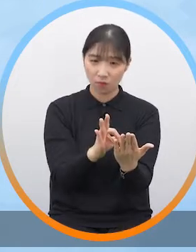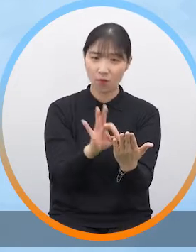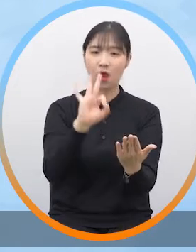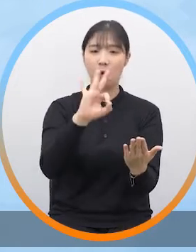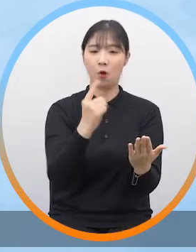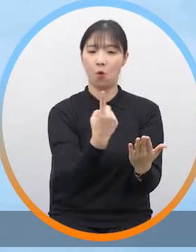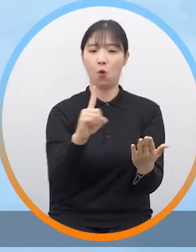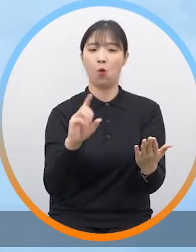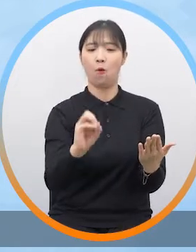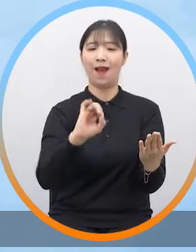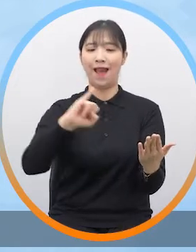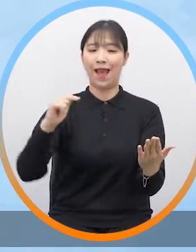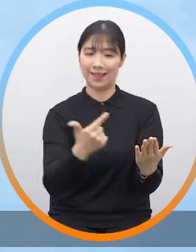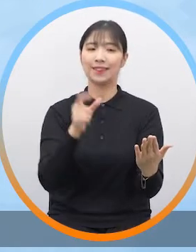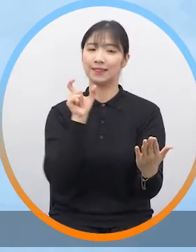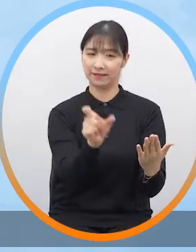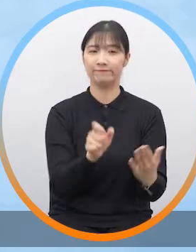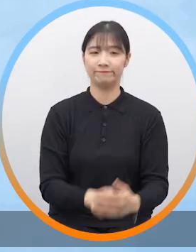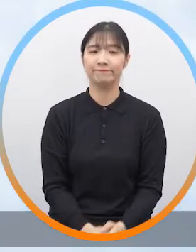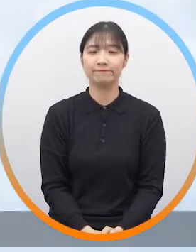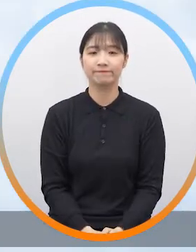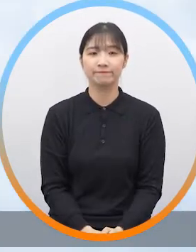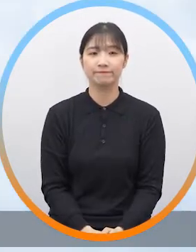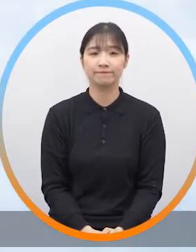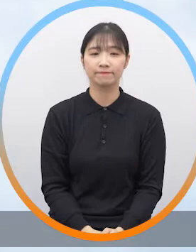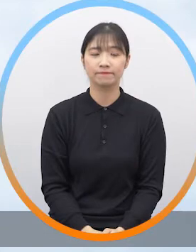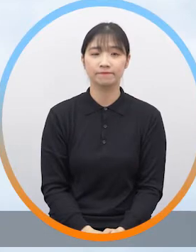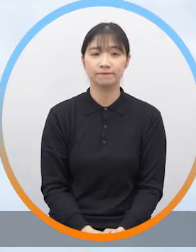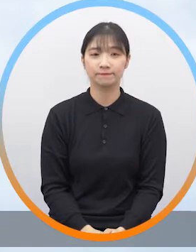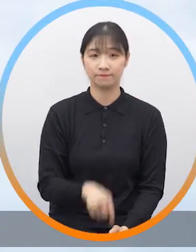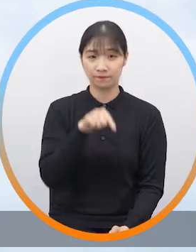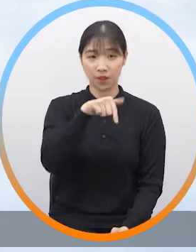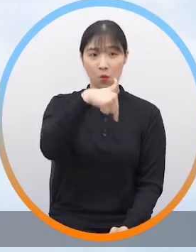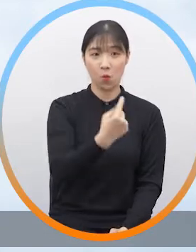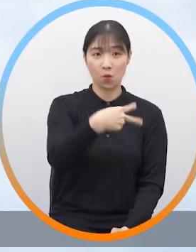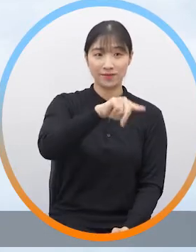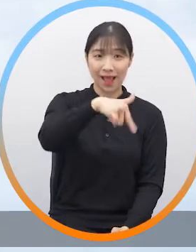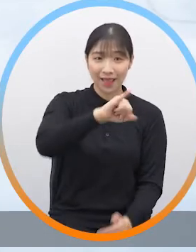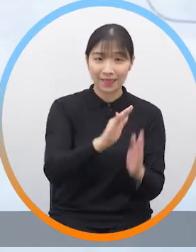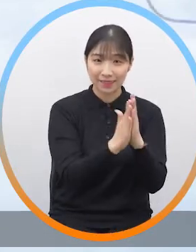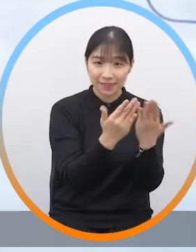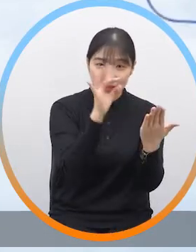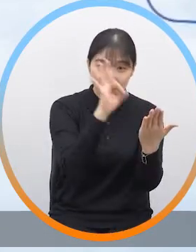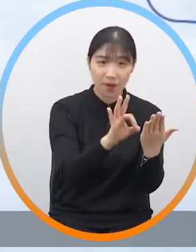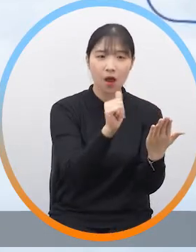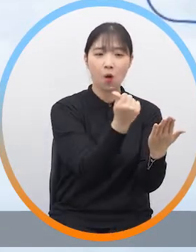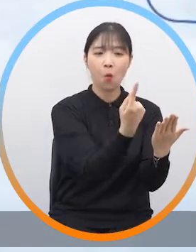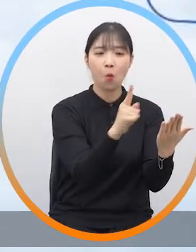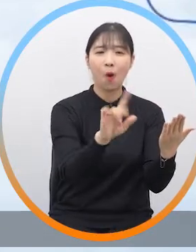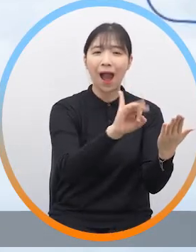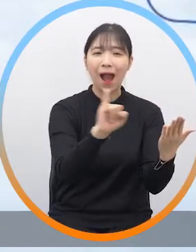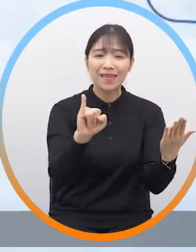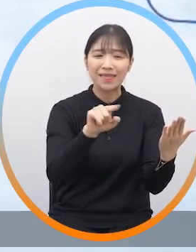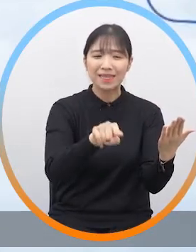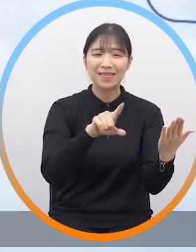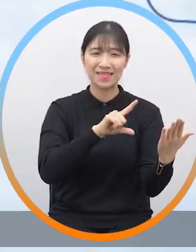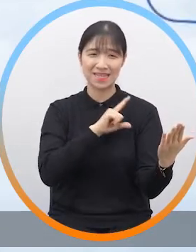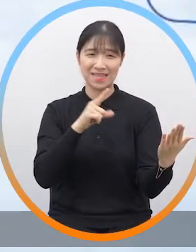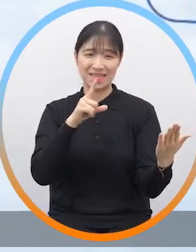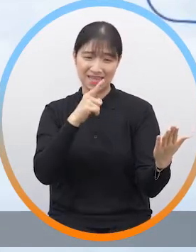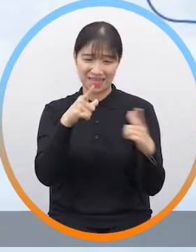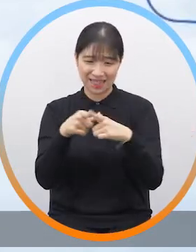왕인 이렇게 기록되어 있습니다. 고사기에 나와 있는 화이길사, 화이를 일본 발음으로 하면